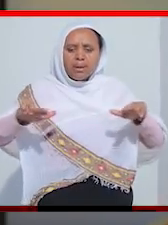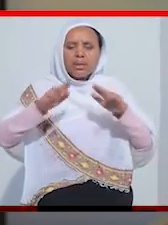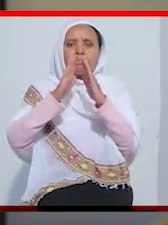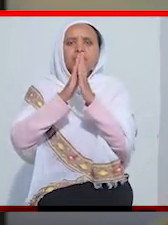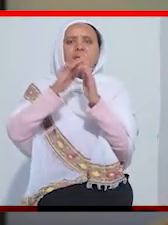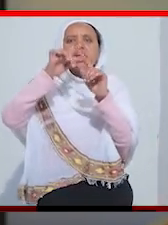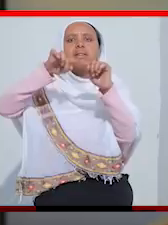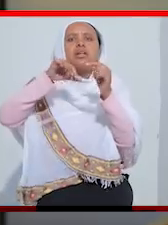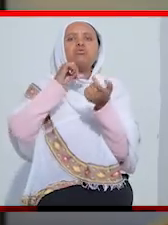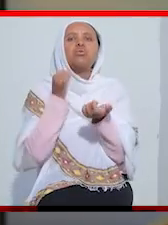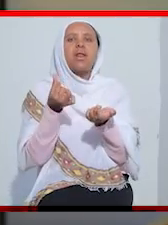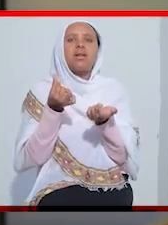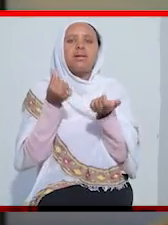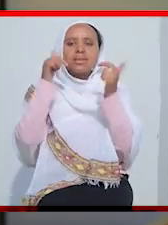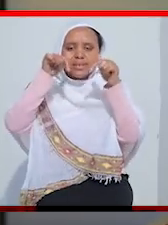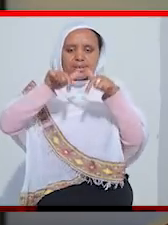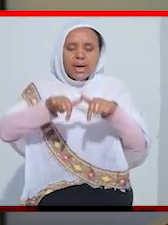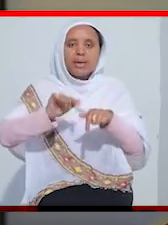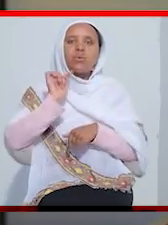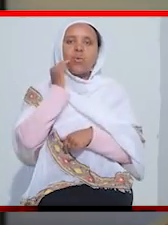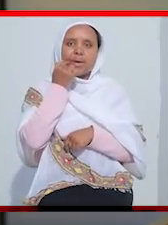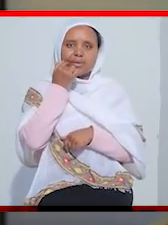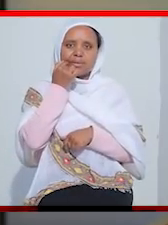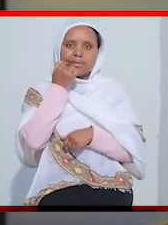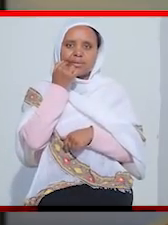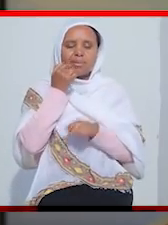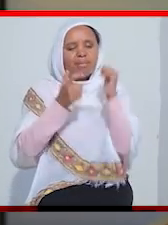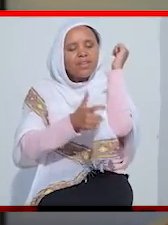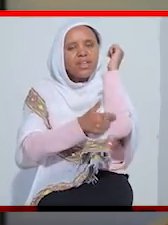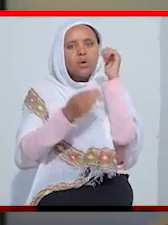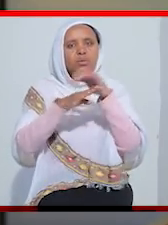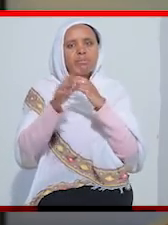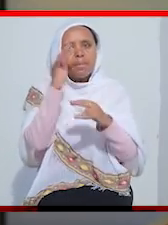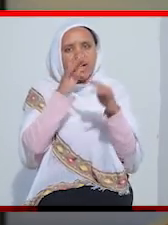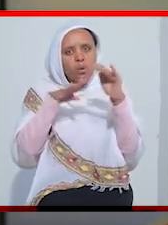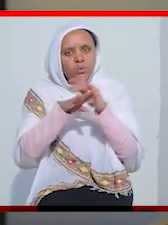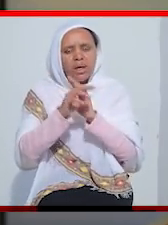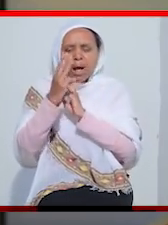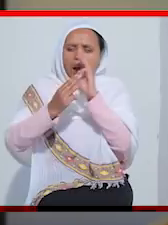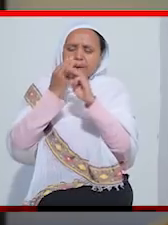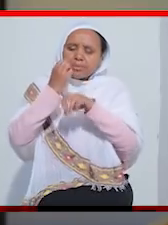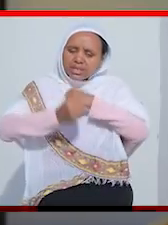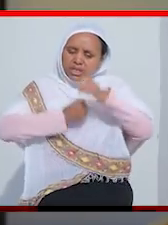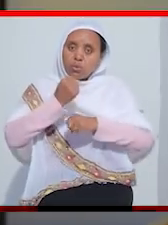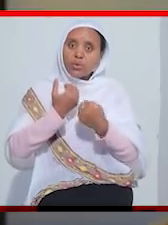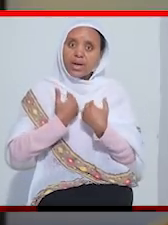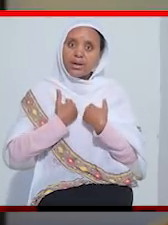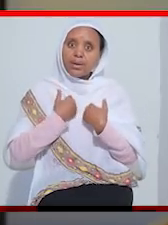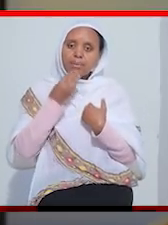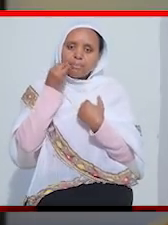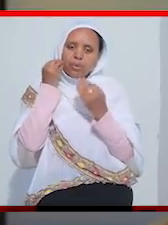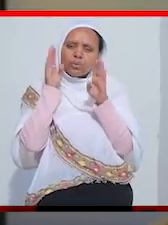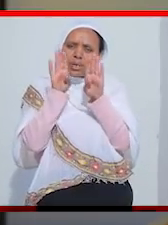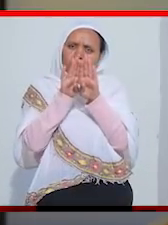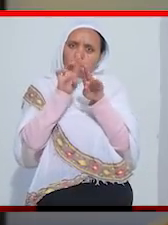አላረፍንም። ዛሬም ተረጋግተን መጸለይ ተስኖናል። ዛሬም እንኳን በፈተና ውስጥ በመከራ ውስጥ ዓለም